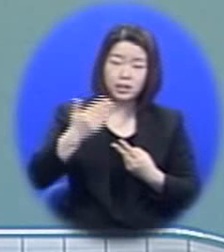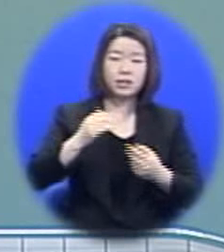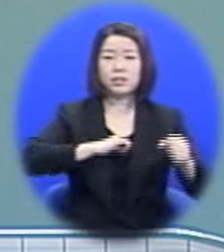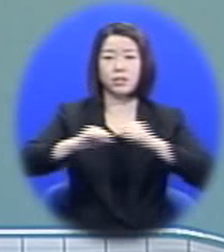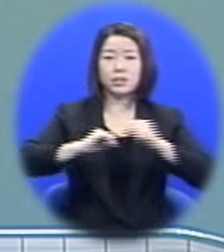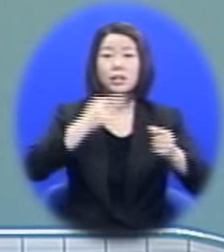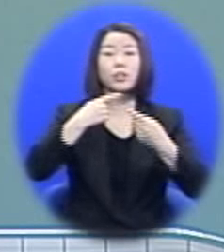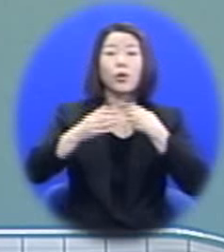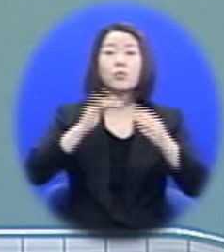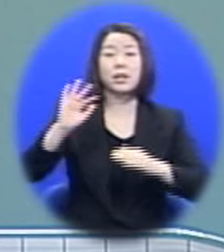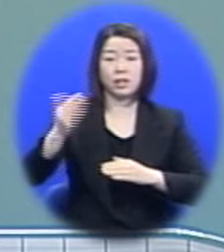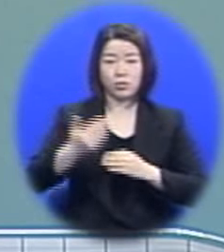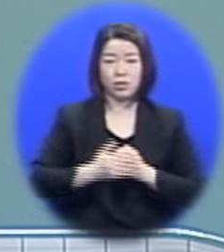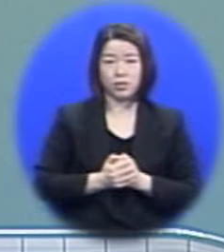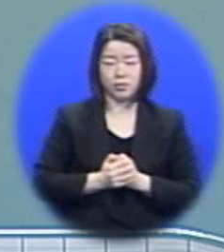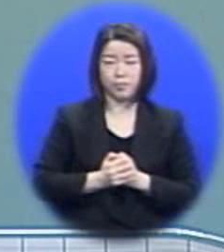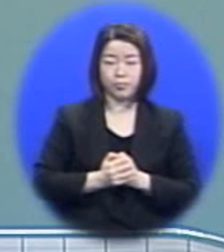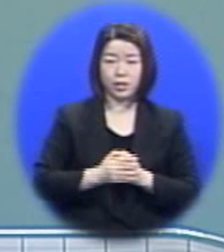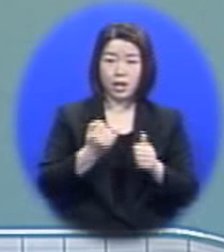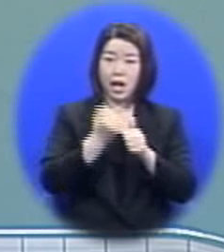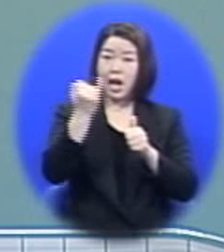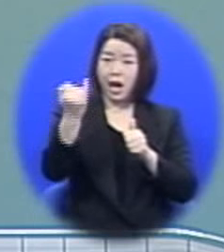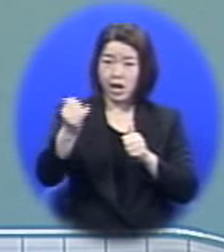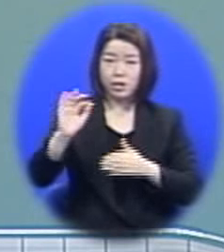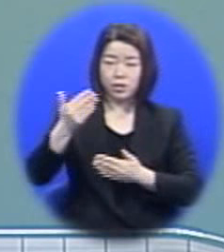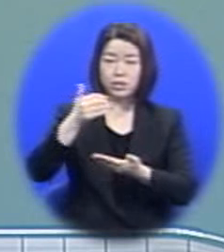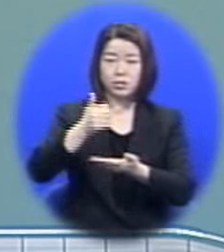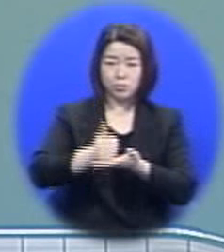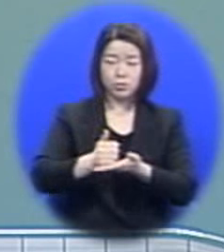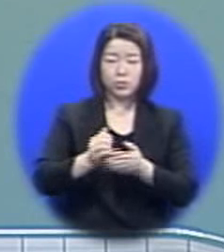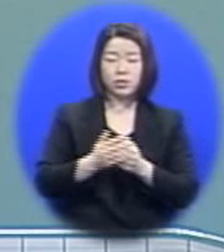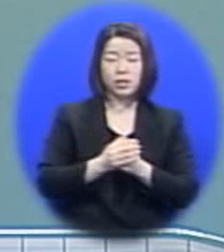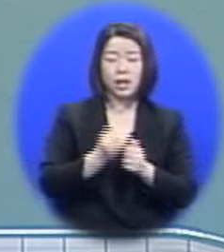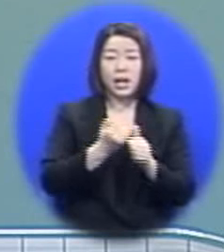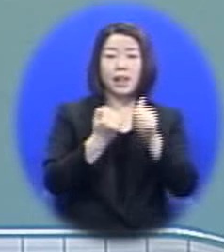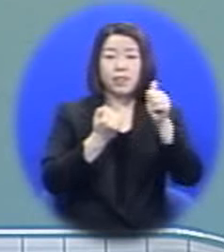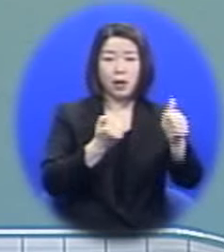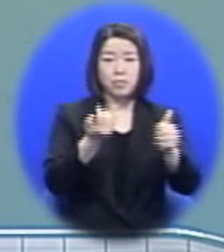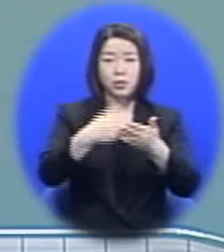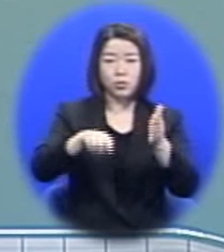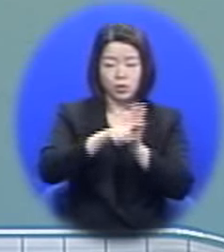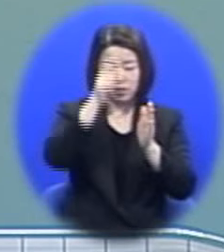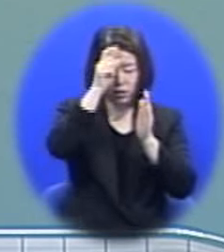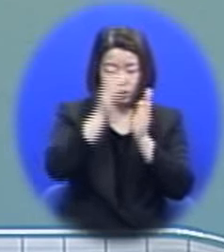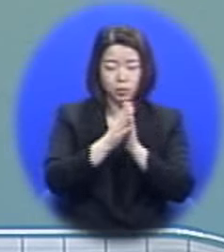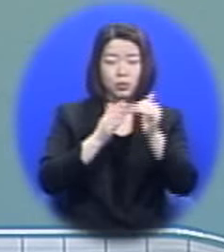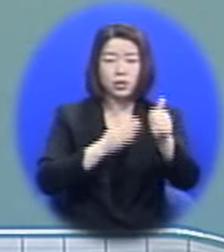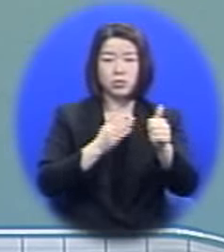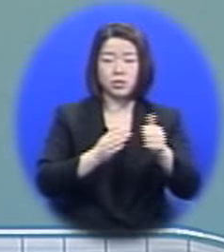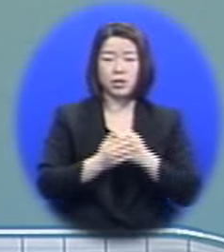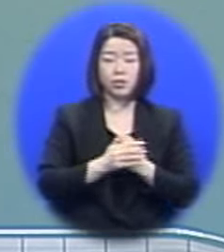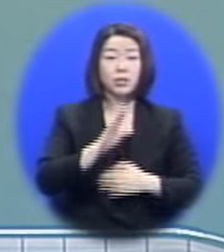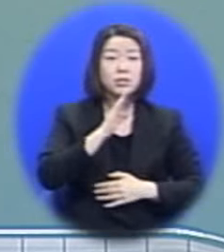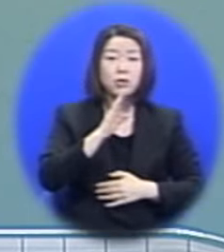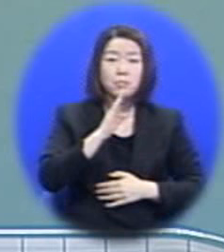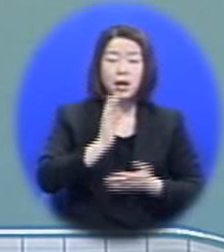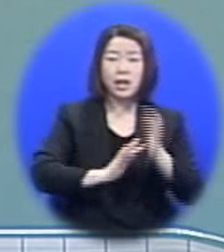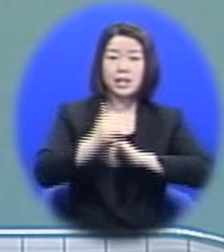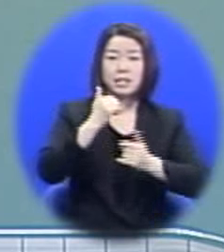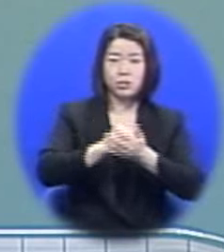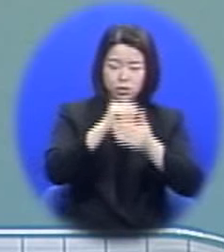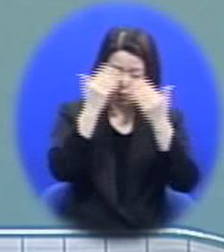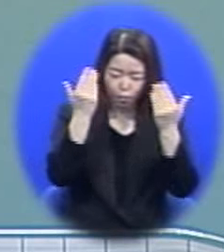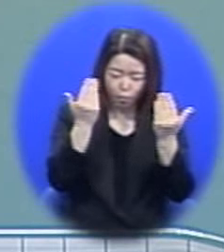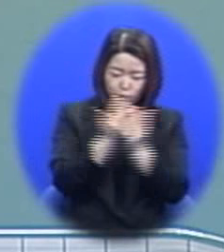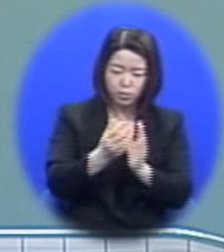거예요. 남편은 아내 되시는 분들 남편을 위해서 기도해 주세요. 정말 예수님과